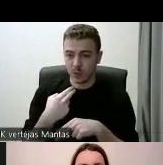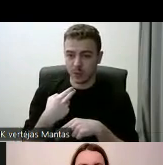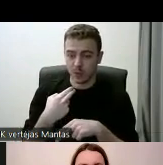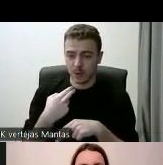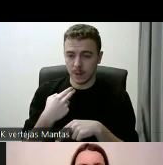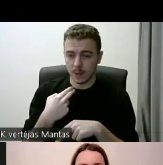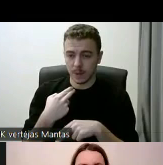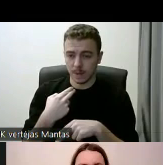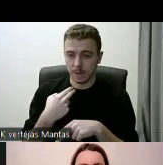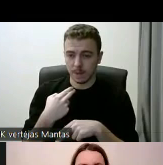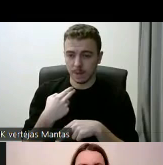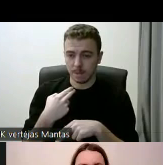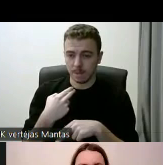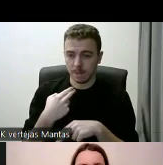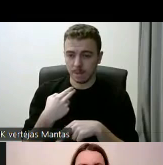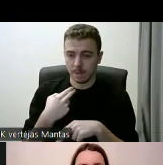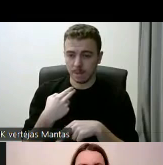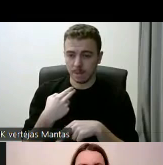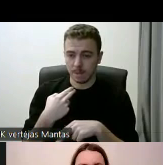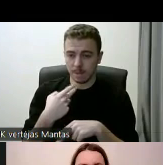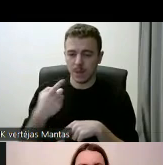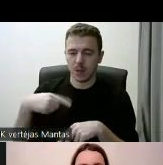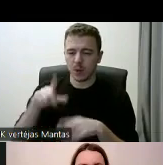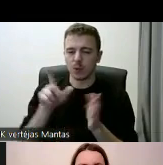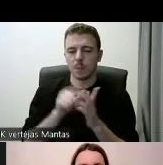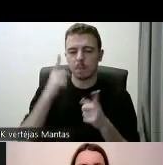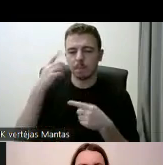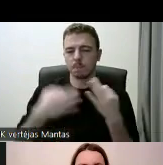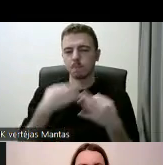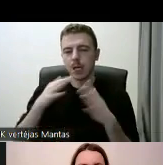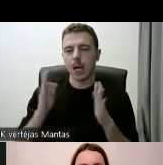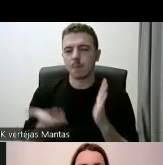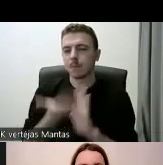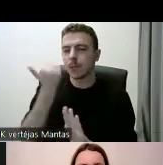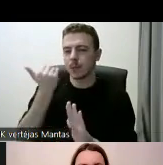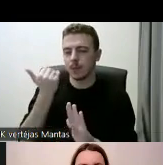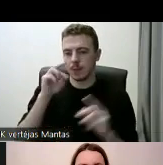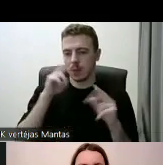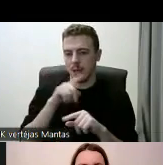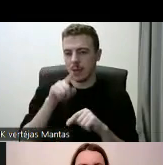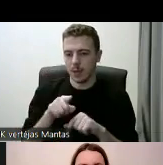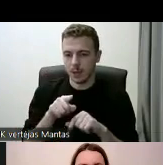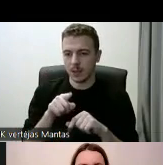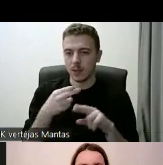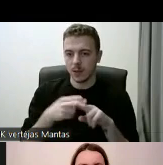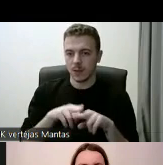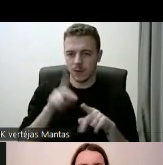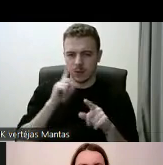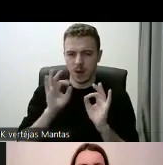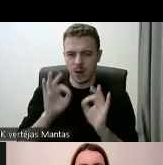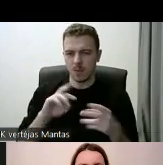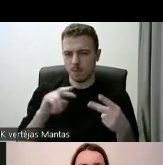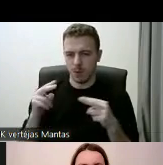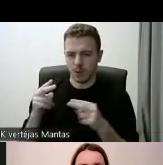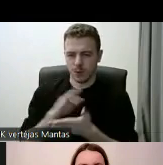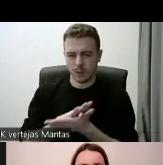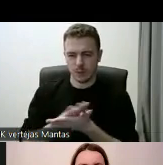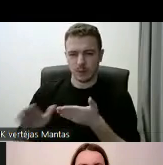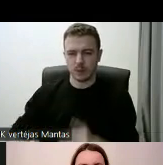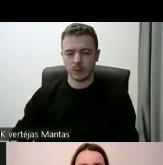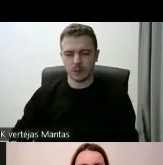Ir jūs turėtumėte svarstyti, kaip jas pašalinti, kaip užtikrinti, kad pokyčiai vyktų sklandžiai ir